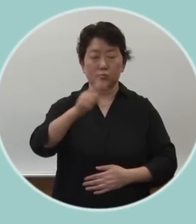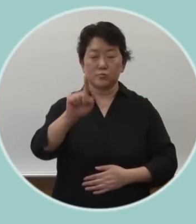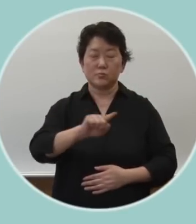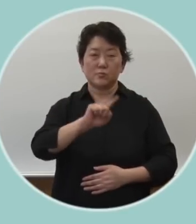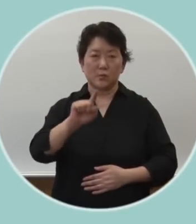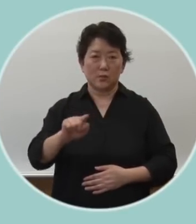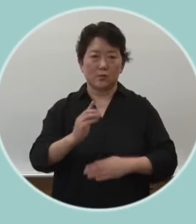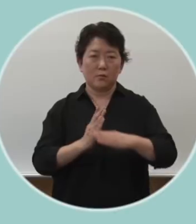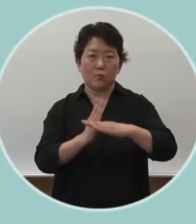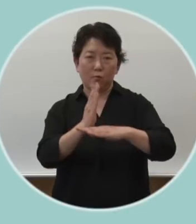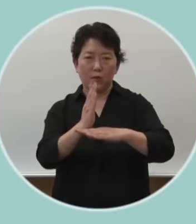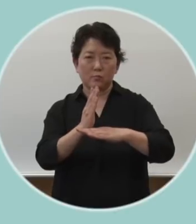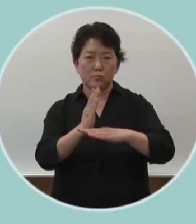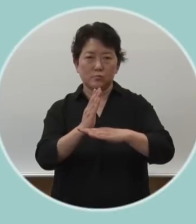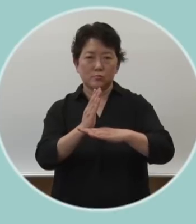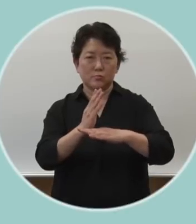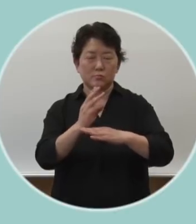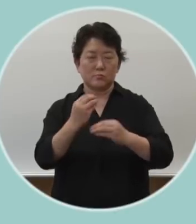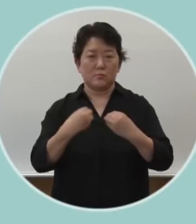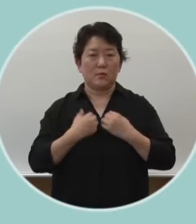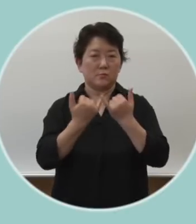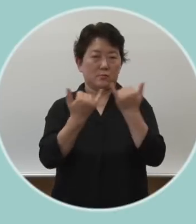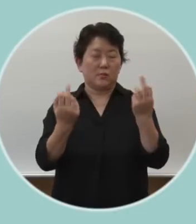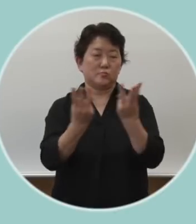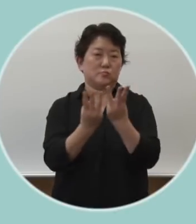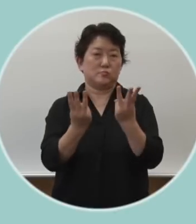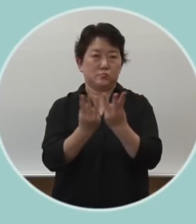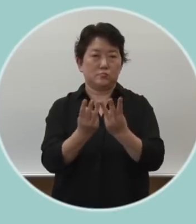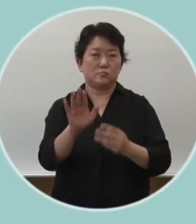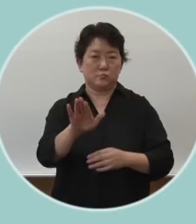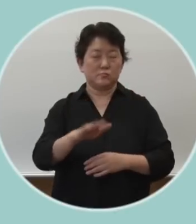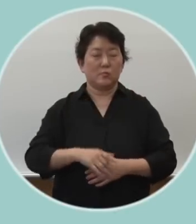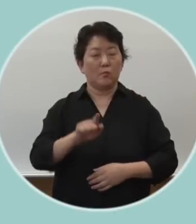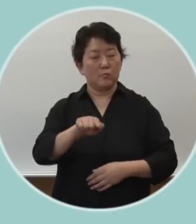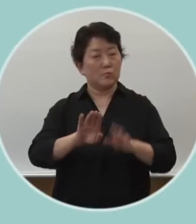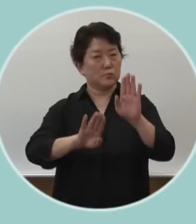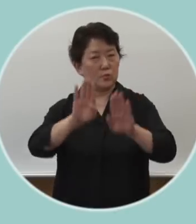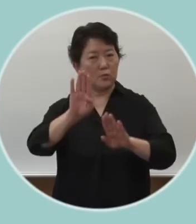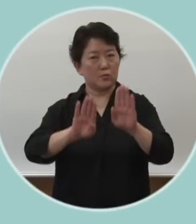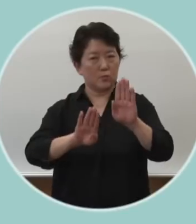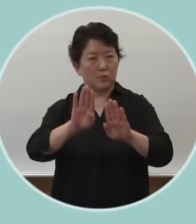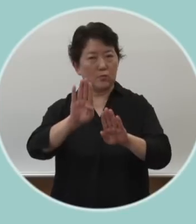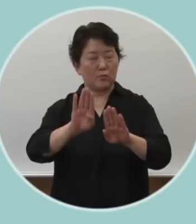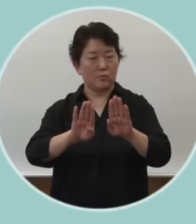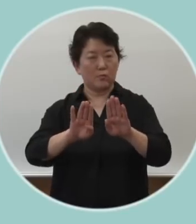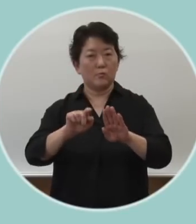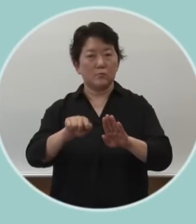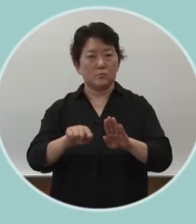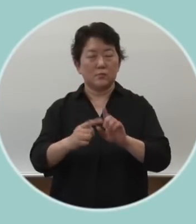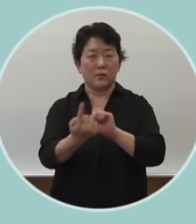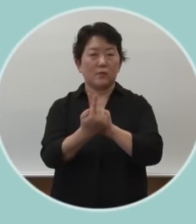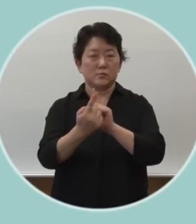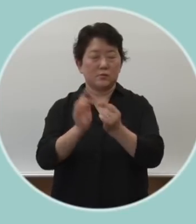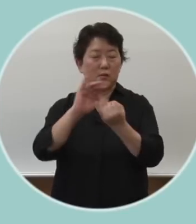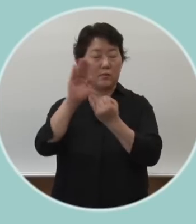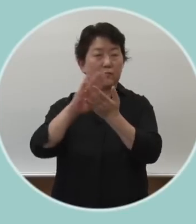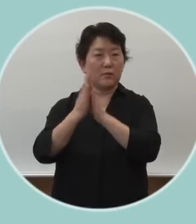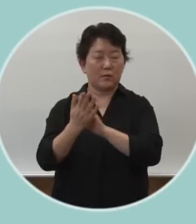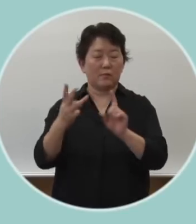名を超える数となりそうです。こうした状況を踏まえ、県におきまし